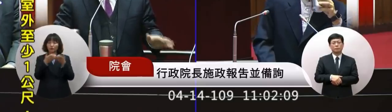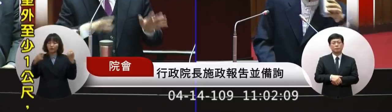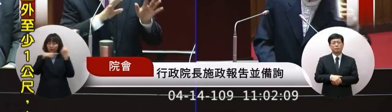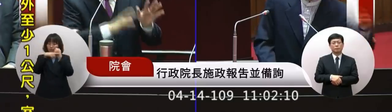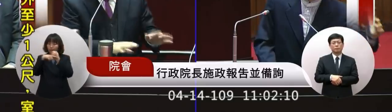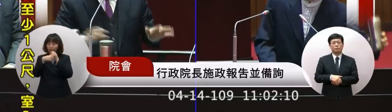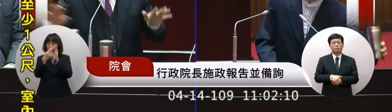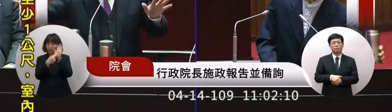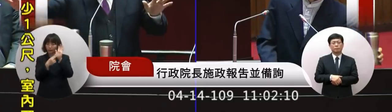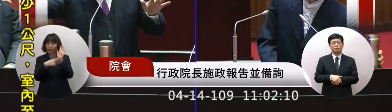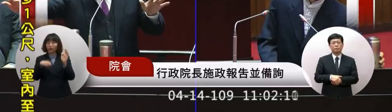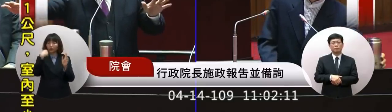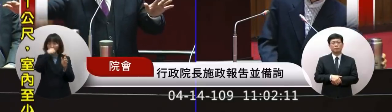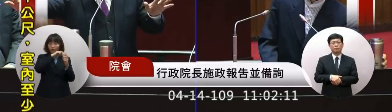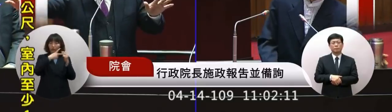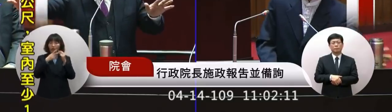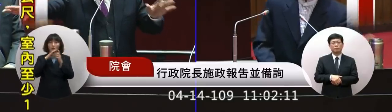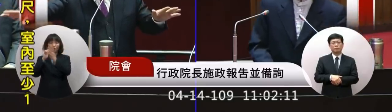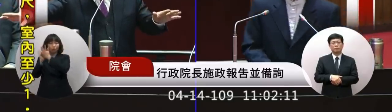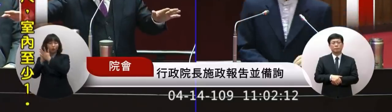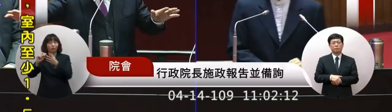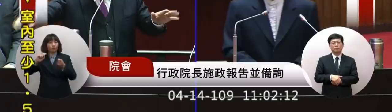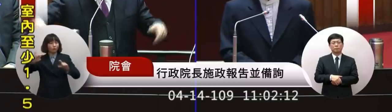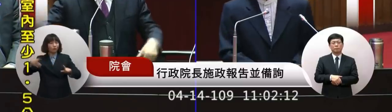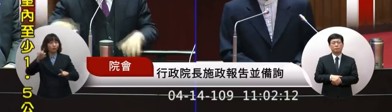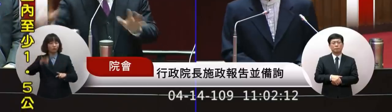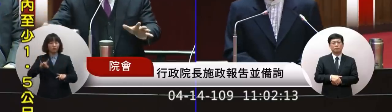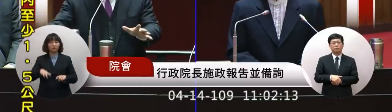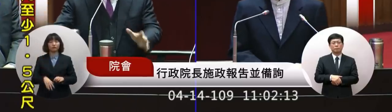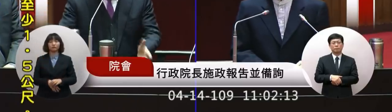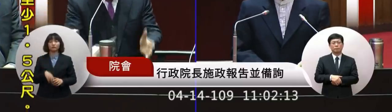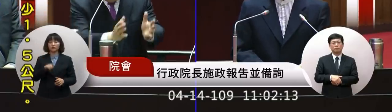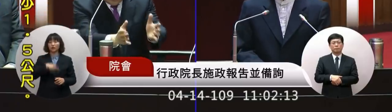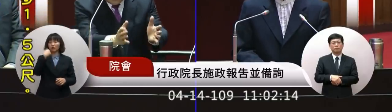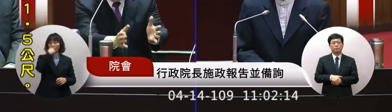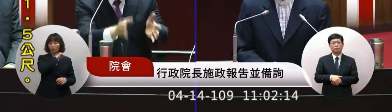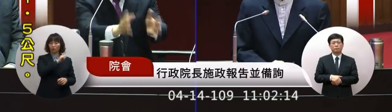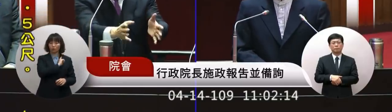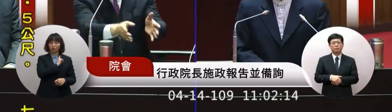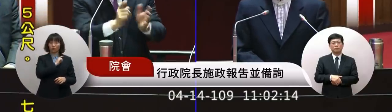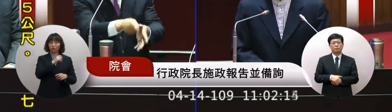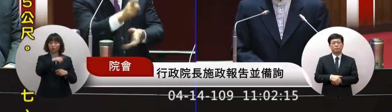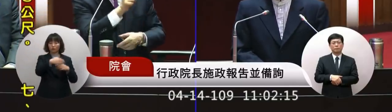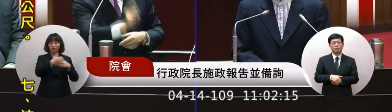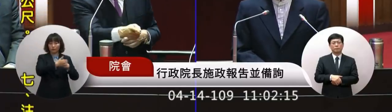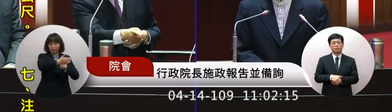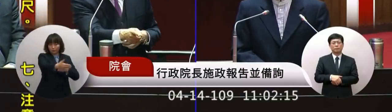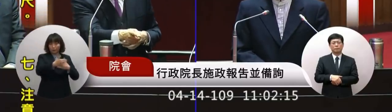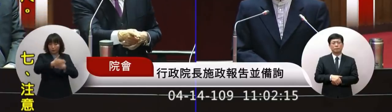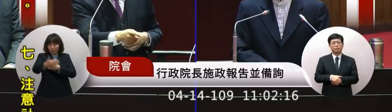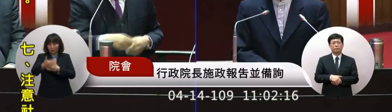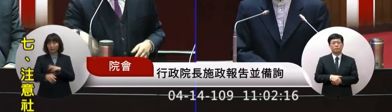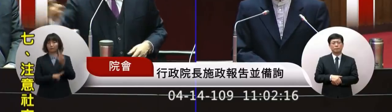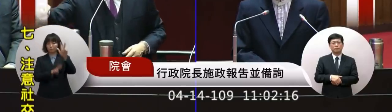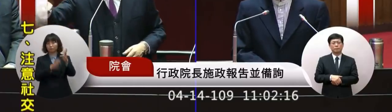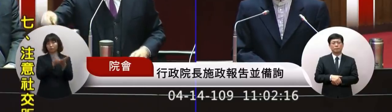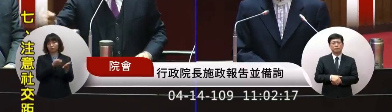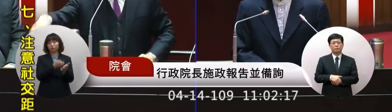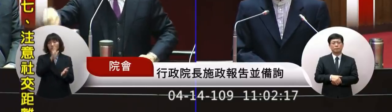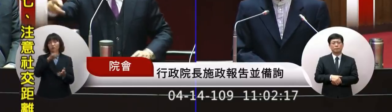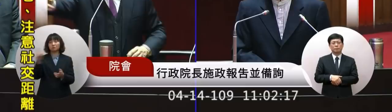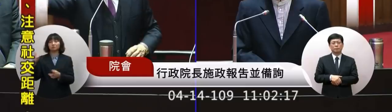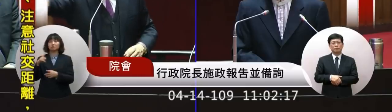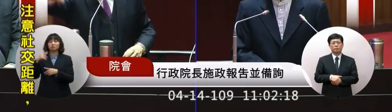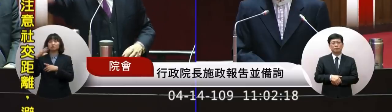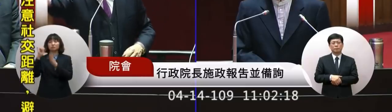析，是啊，台湾甲纽约个无啥共，就是咱个吼，迄个隔离甲足彻底个啦。啊，你别